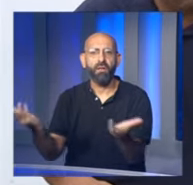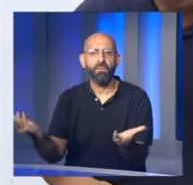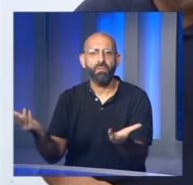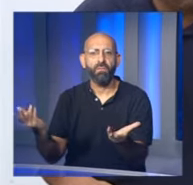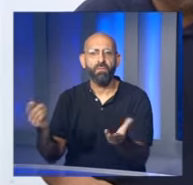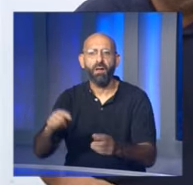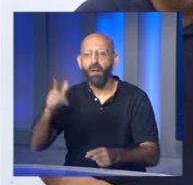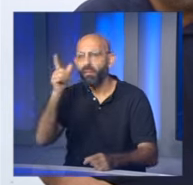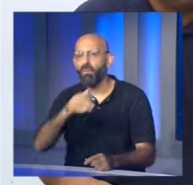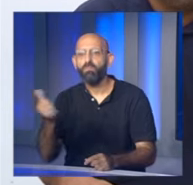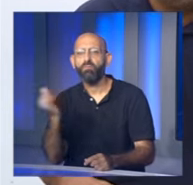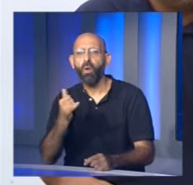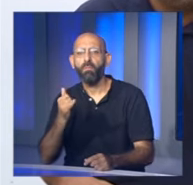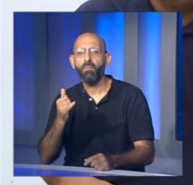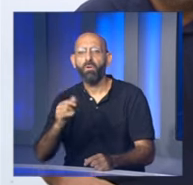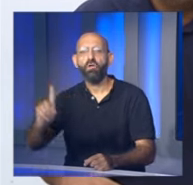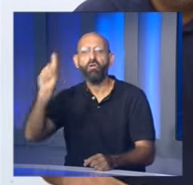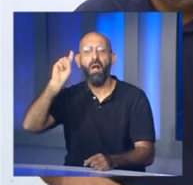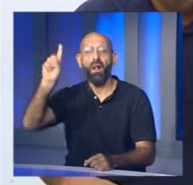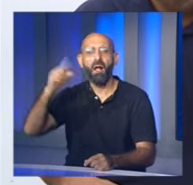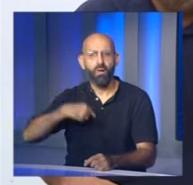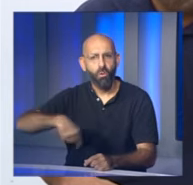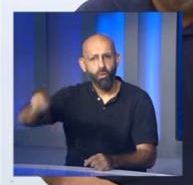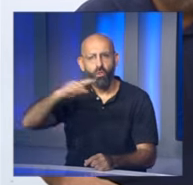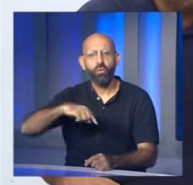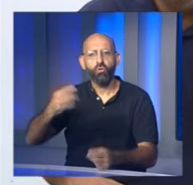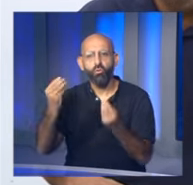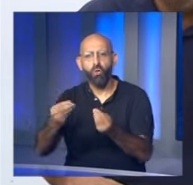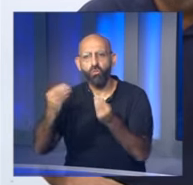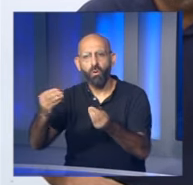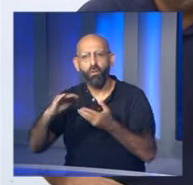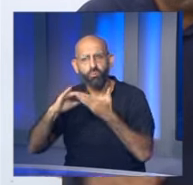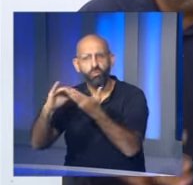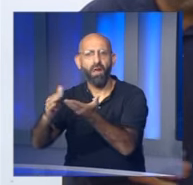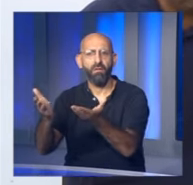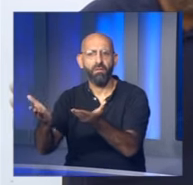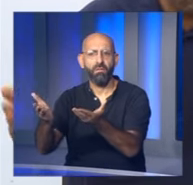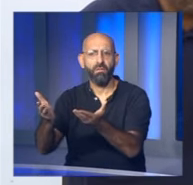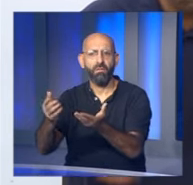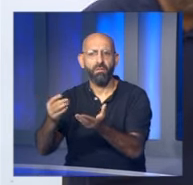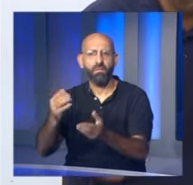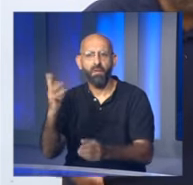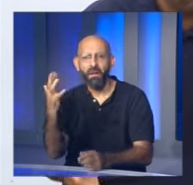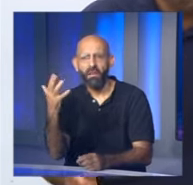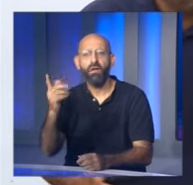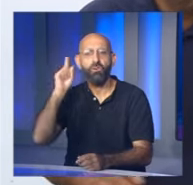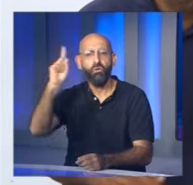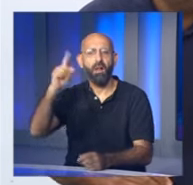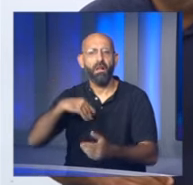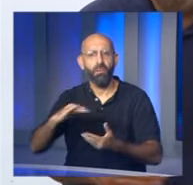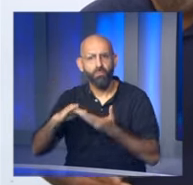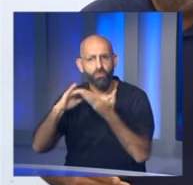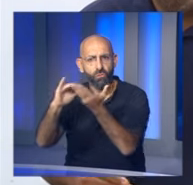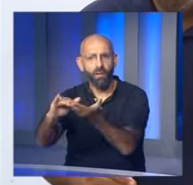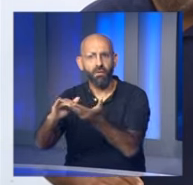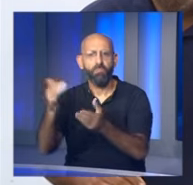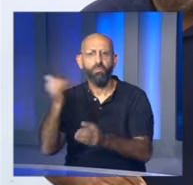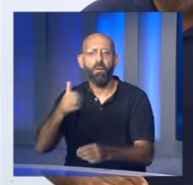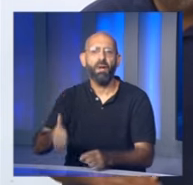لا حكيم لا طبيب لا ممرض لا مدني لا مقاوم وان شاء الله هلا انا حطلع شوي على النص مش بايدي ان شاء